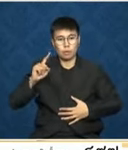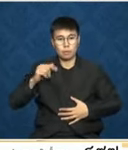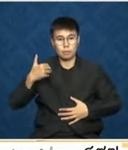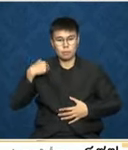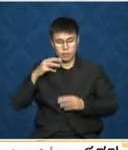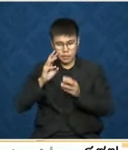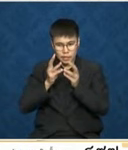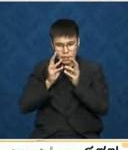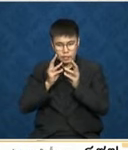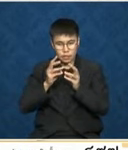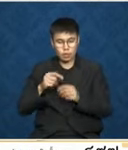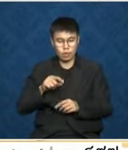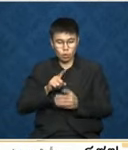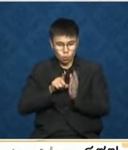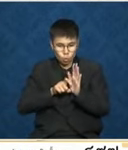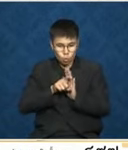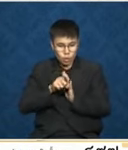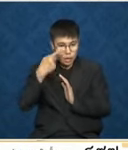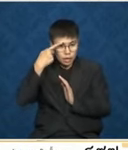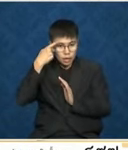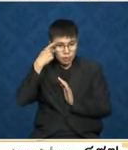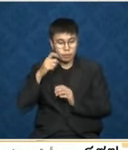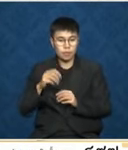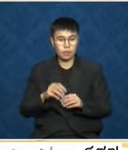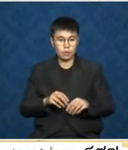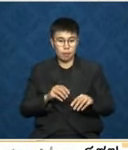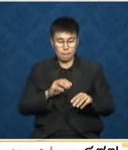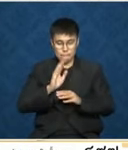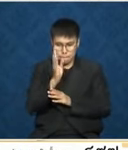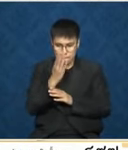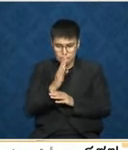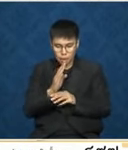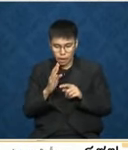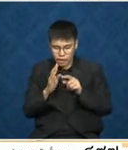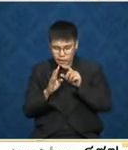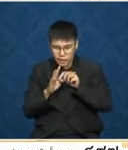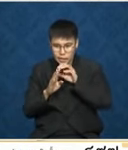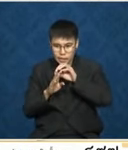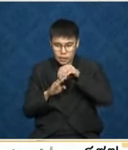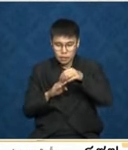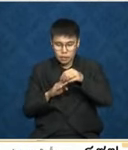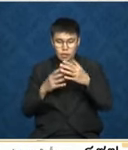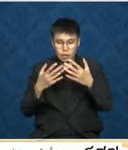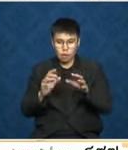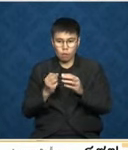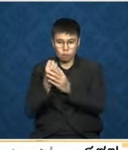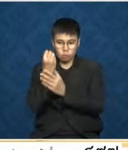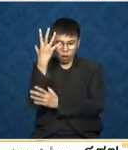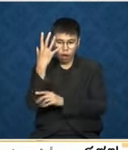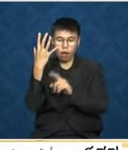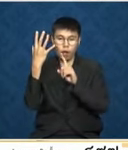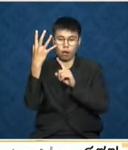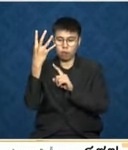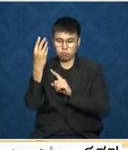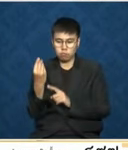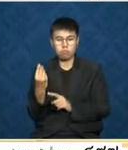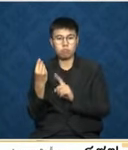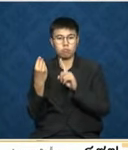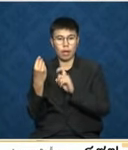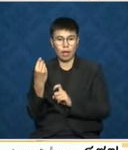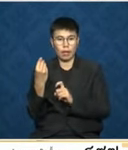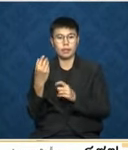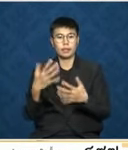ดำหนามและหนอนหัวดำกินทำลายใบมะพร้าวทำให้ต้นมะพร้าวยืนแห้งตายเสียหายอย่างหนักผมได้หา